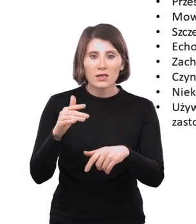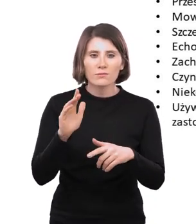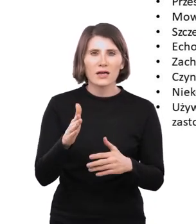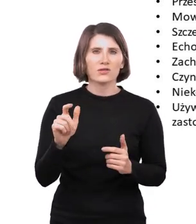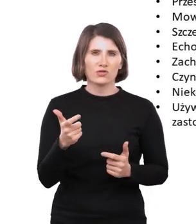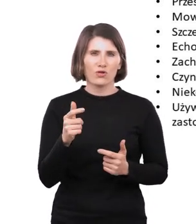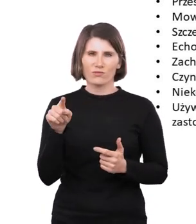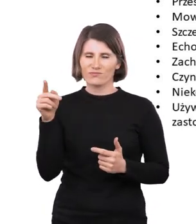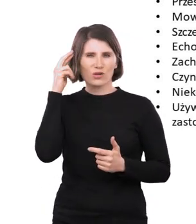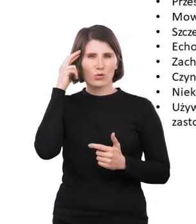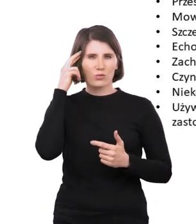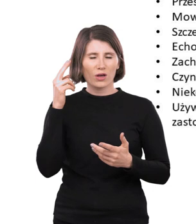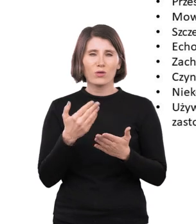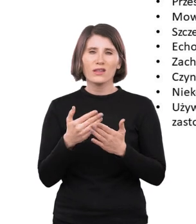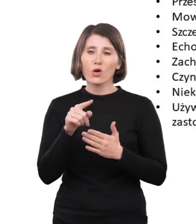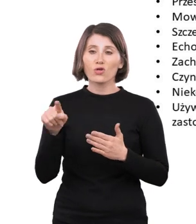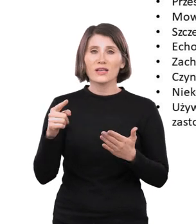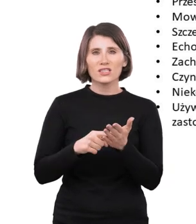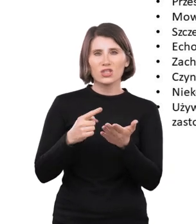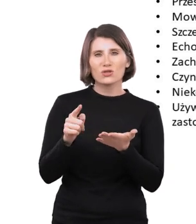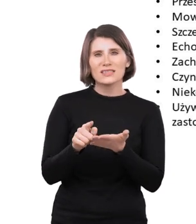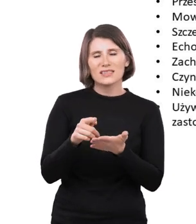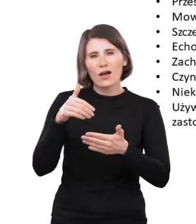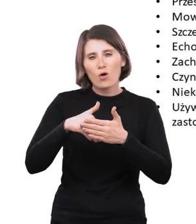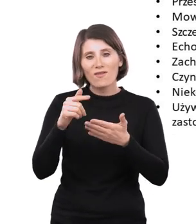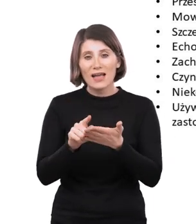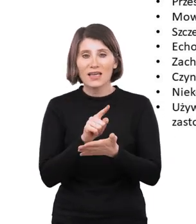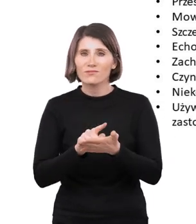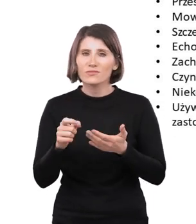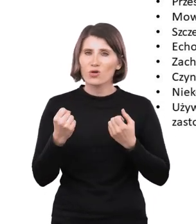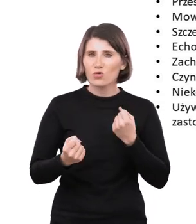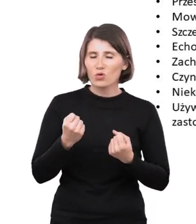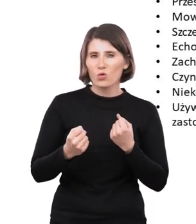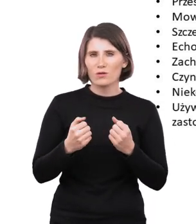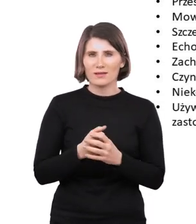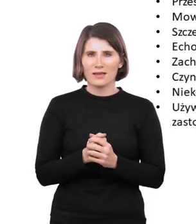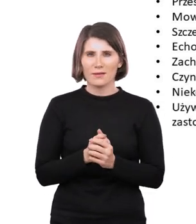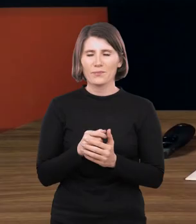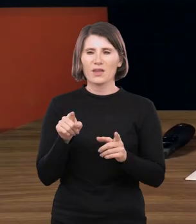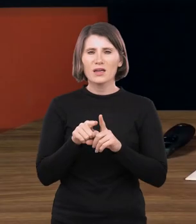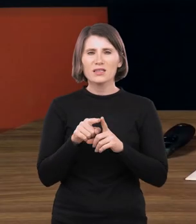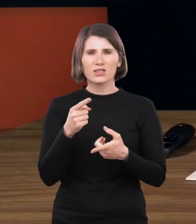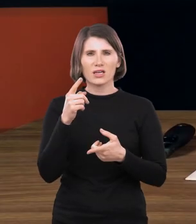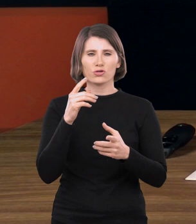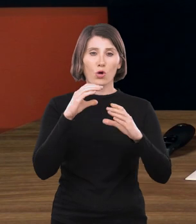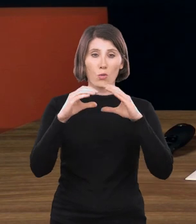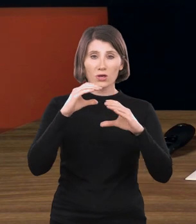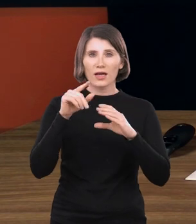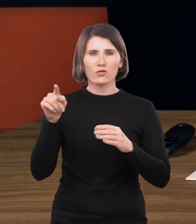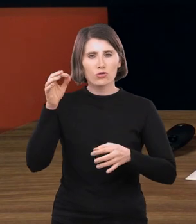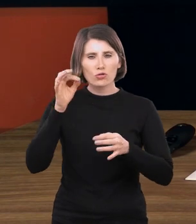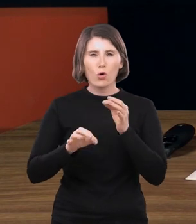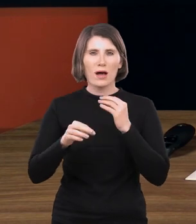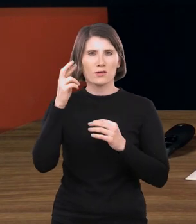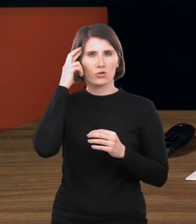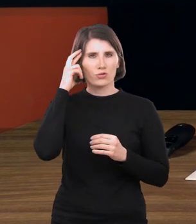różne trudne, ryzykowne zachowania. Rozumienie komunikatów jest bardzo dosłowne. Jeśli nauczyciel powie,